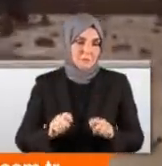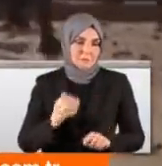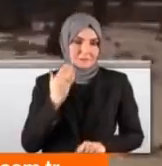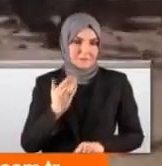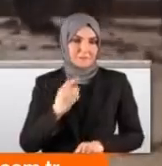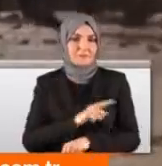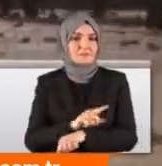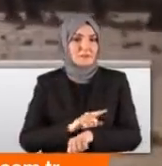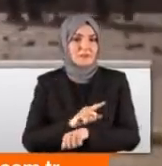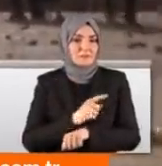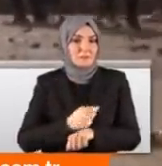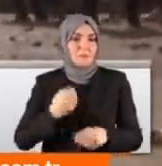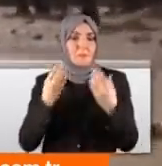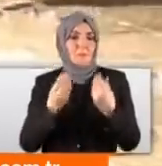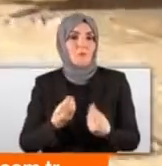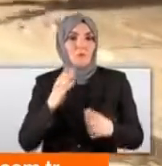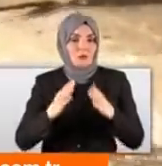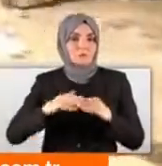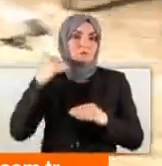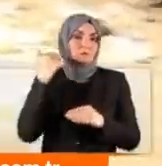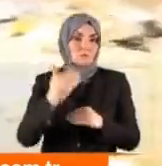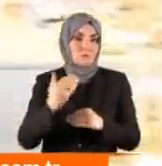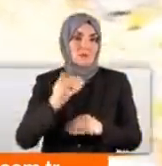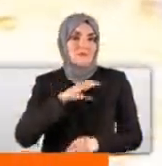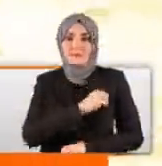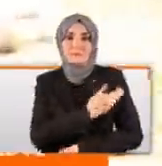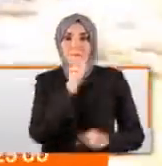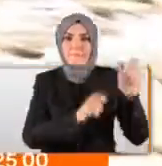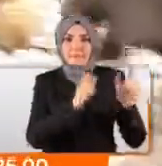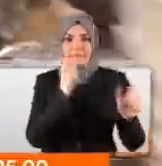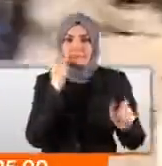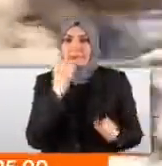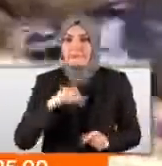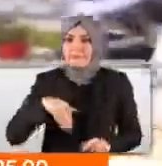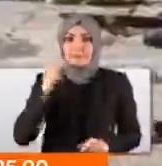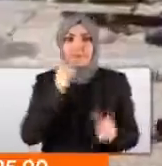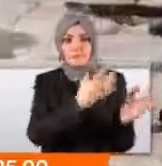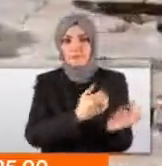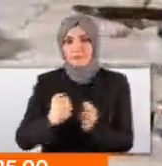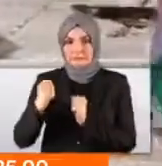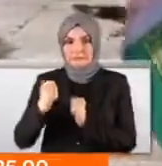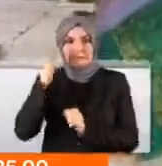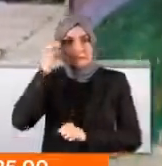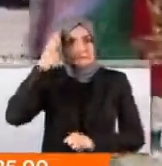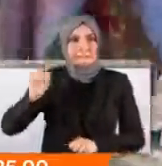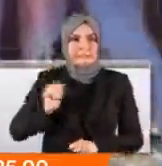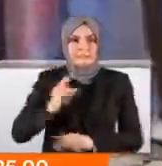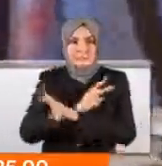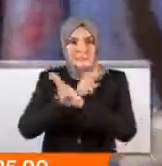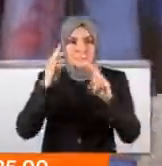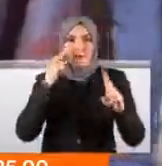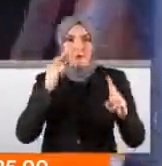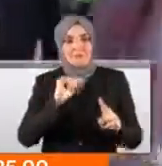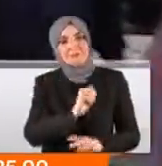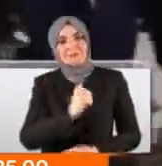saatler süren olaylarda çok sayıda Filistinli gözaltına alındı İsrail askerleri Sabahın ilk ışıklarında bölgeden çekildi ve mescid-i